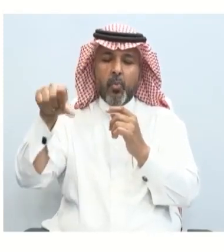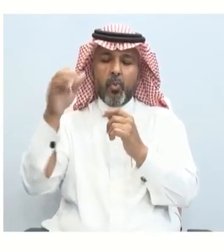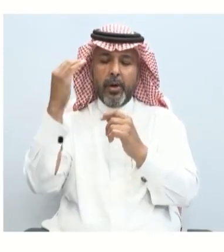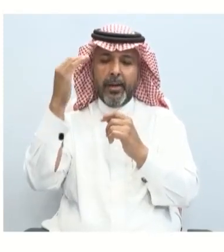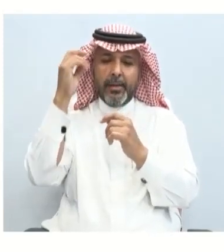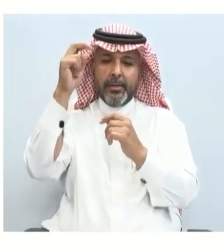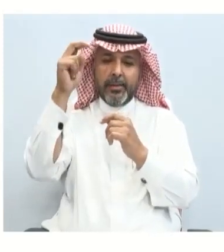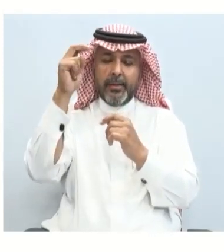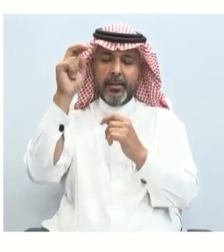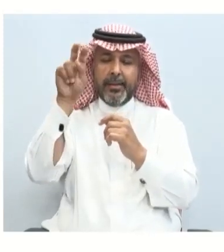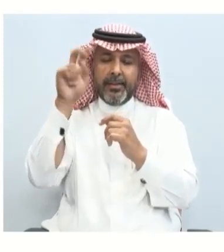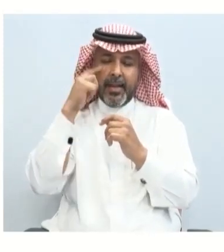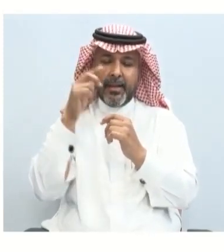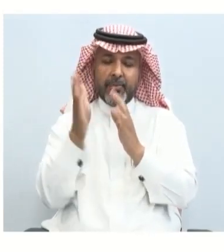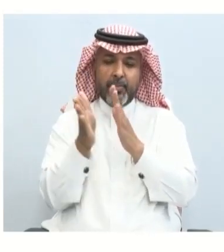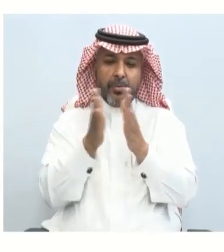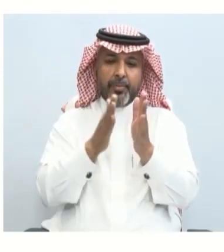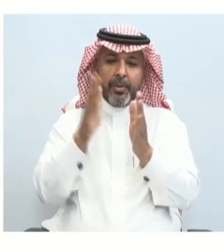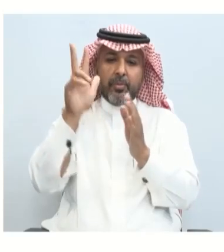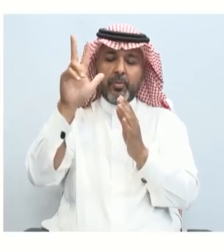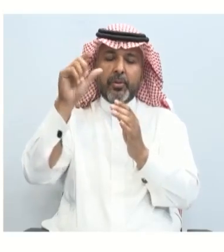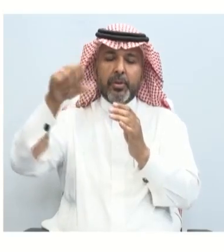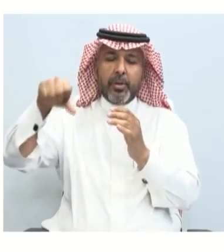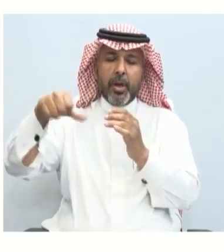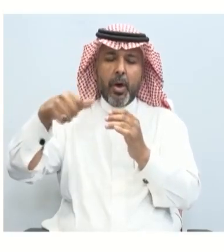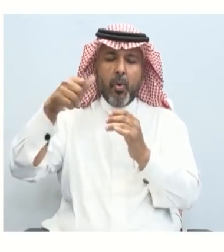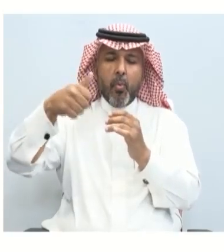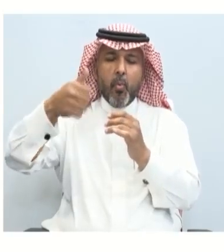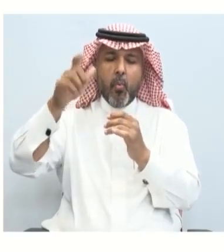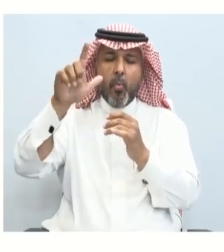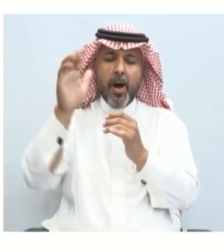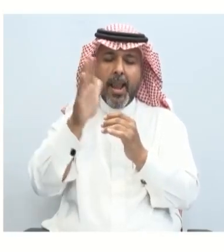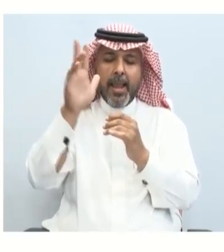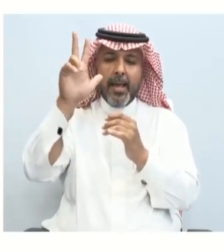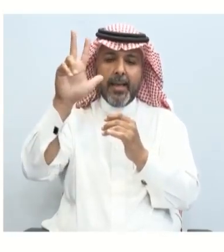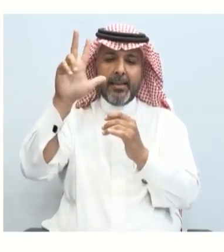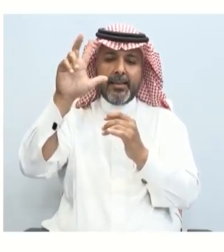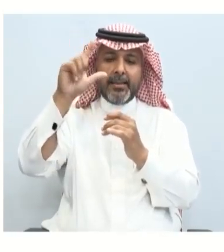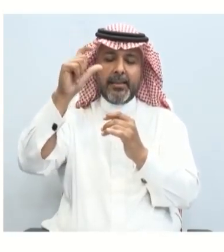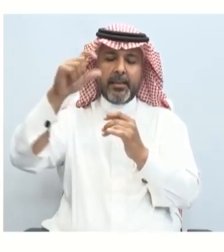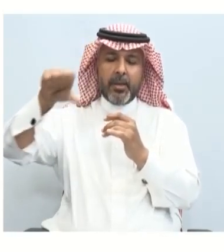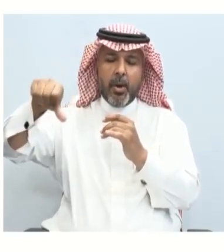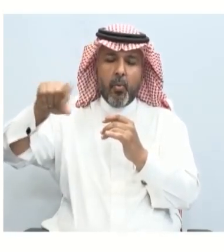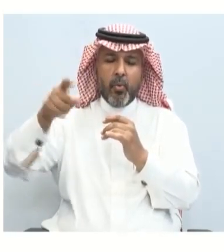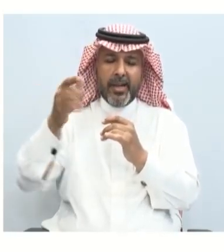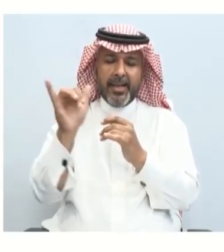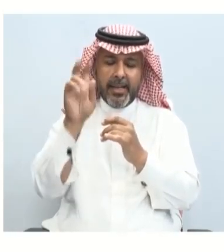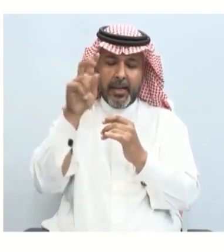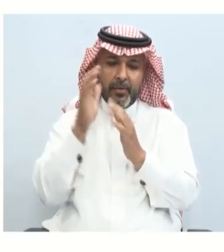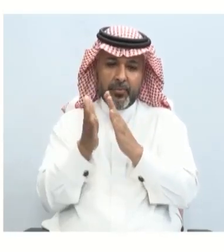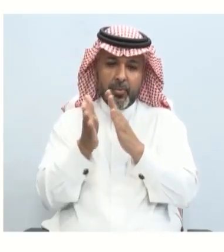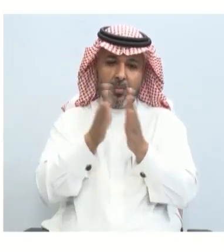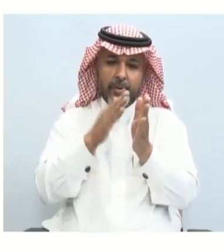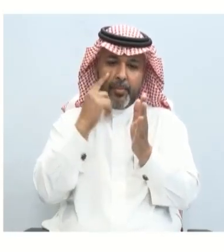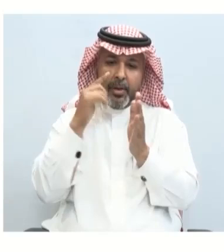بيانيا اللي هي داله الساين والكوساين والتان والسيك والكويك والكوت ثم الدوال المثلثيه والعكسيه ونختم